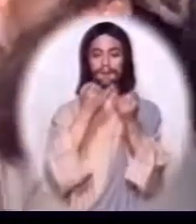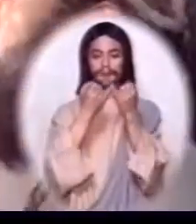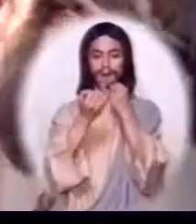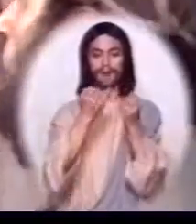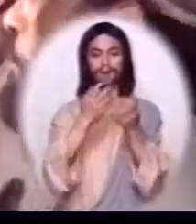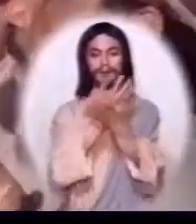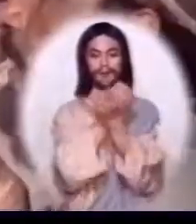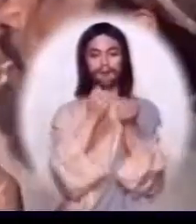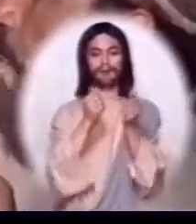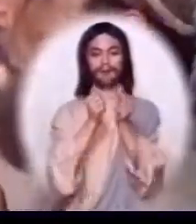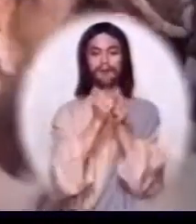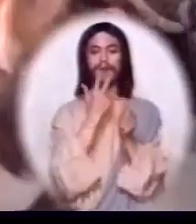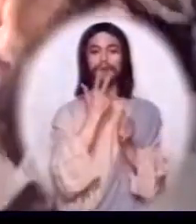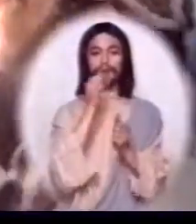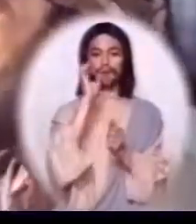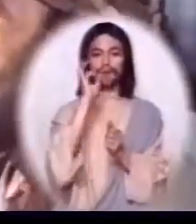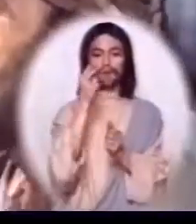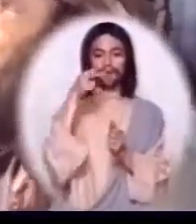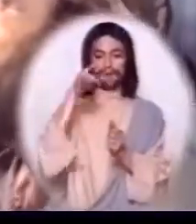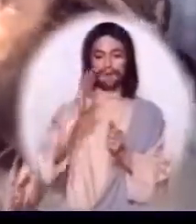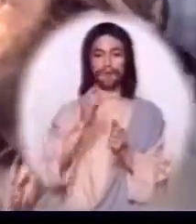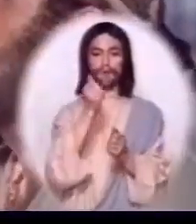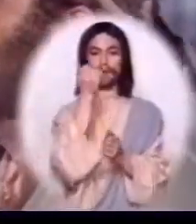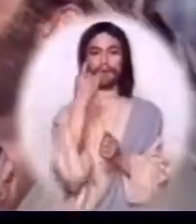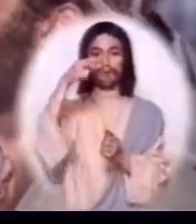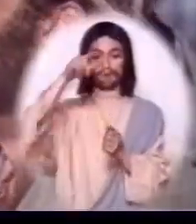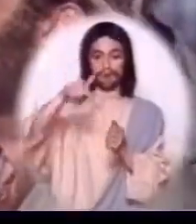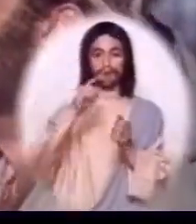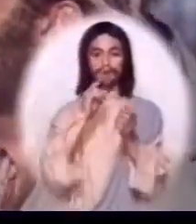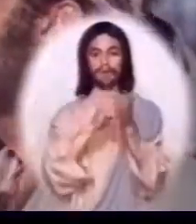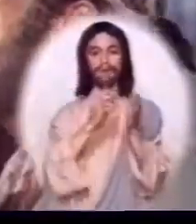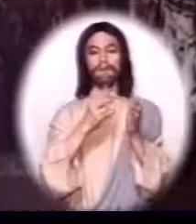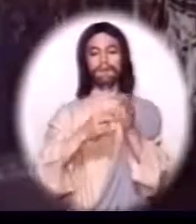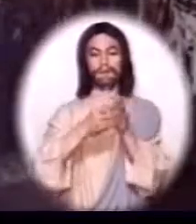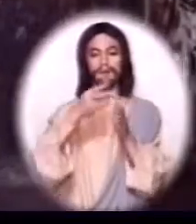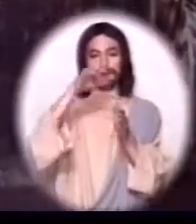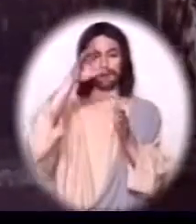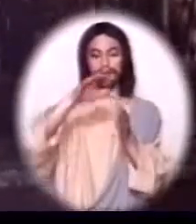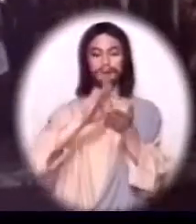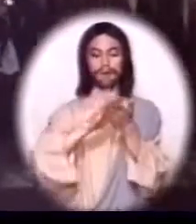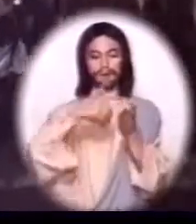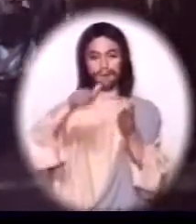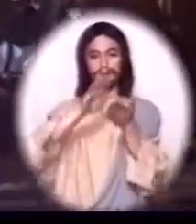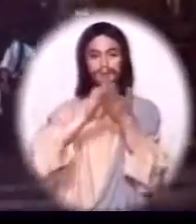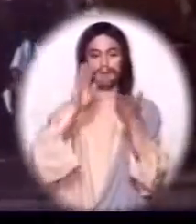그래서 마리아는 그의 약혼자 요셉과 함께 호적을 하기 위해 유대 땅 베들레헴으로 갔습니다.